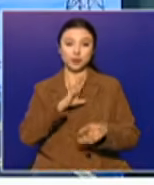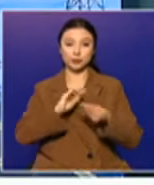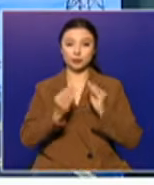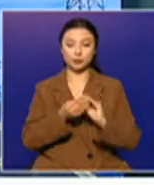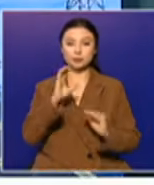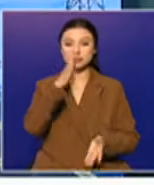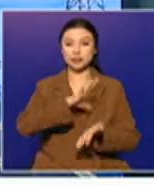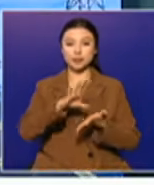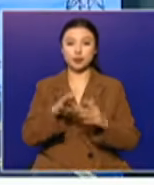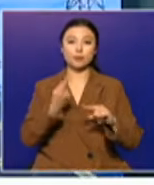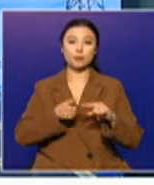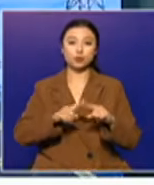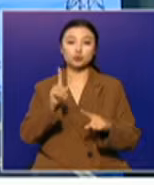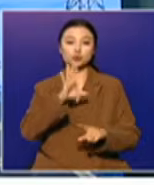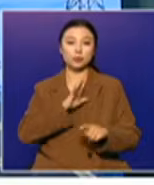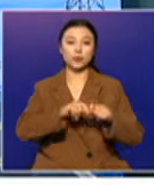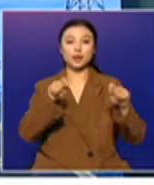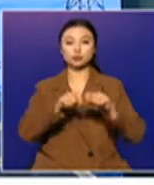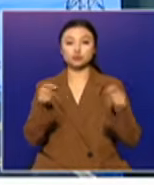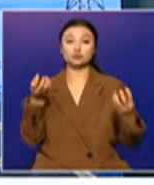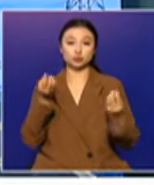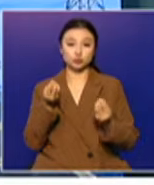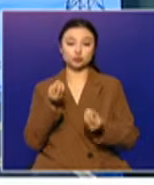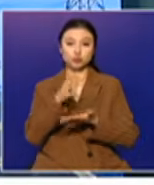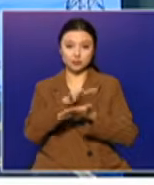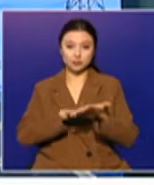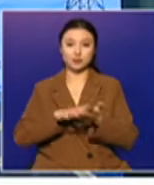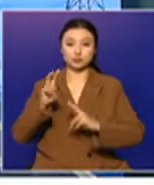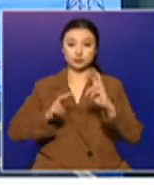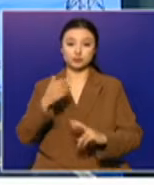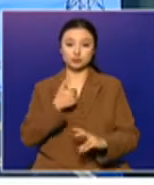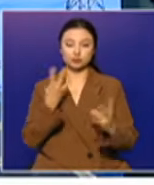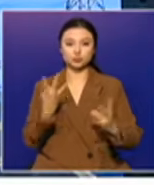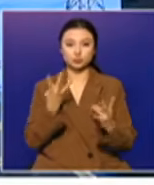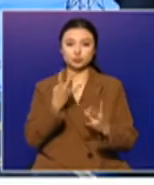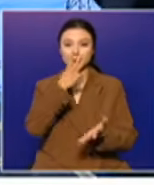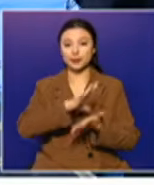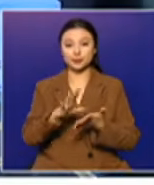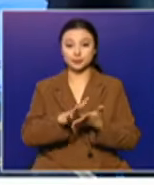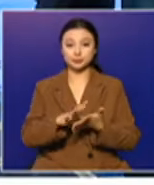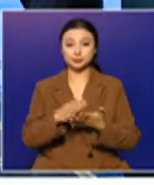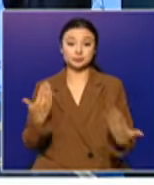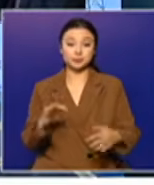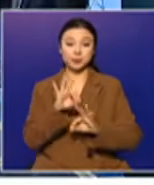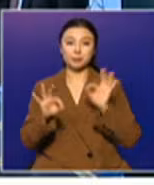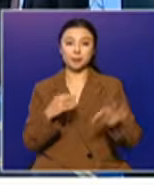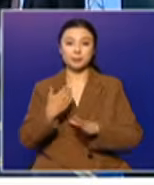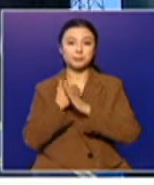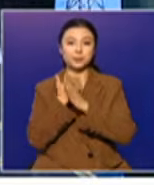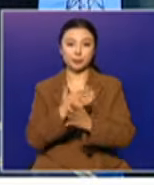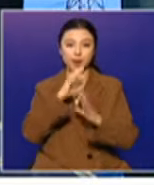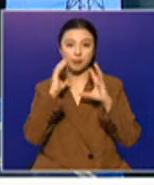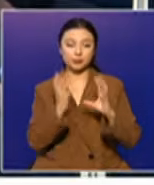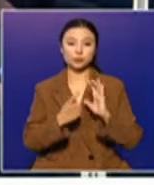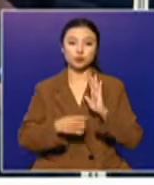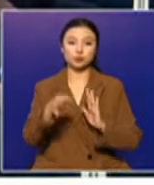жаңа өндірістерді ашу үшін көп энергия қажет. Бұл жоба жаңа жұмыс орындарының ашуға мүмкіндік береді. Жаңа электр қуатын арттыруға жол